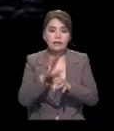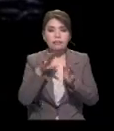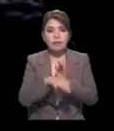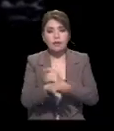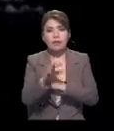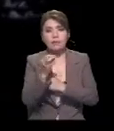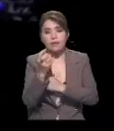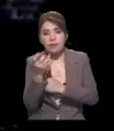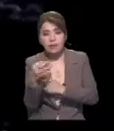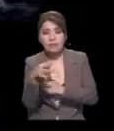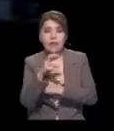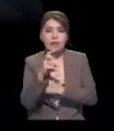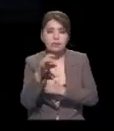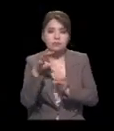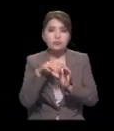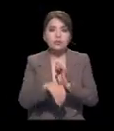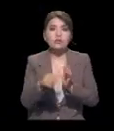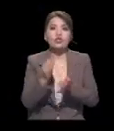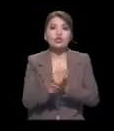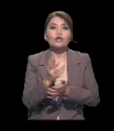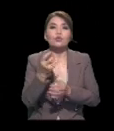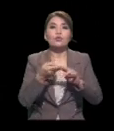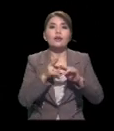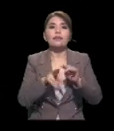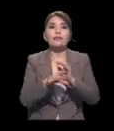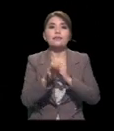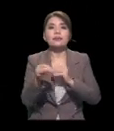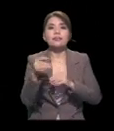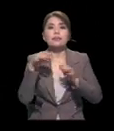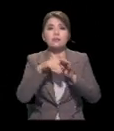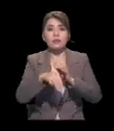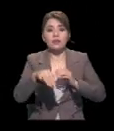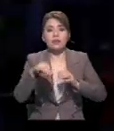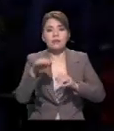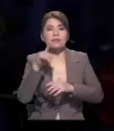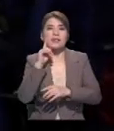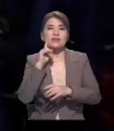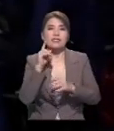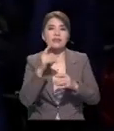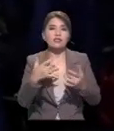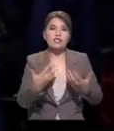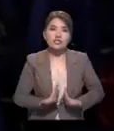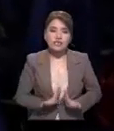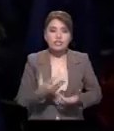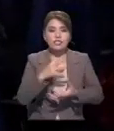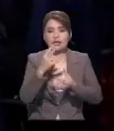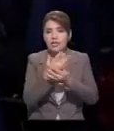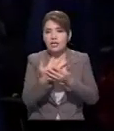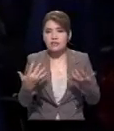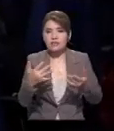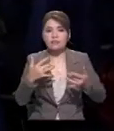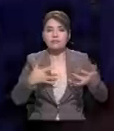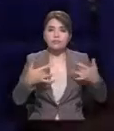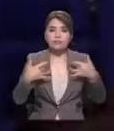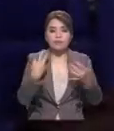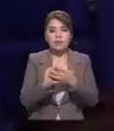бар. Туындыда Теңіз академиясына оқуға түскен жастардың өмірі суреттеледі. Режиссерлар бұл хикая жастардың әскери теңіз